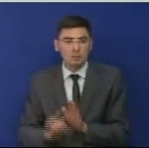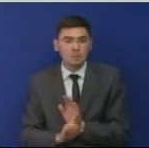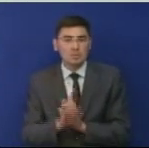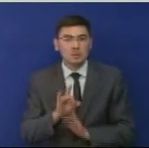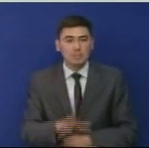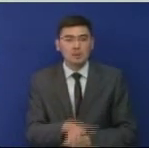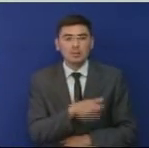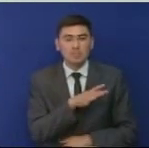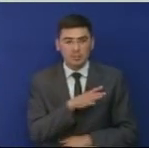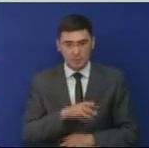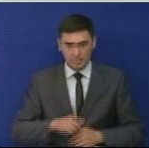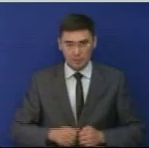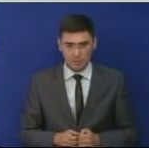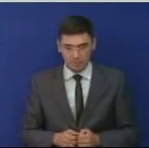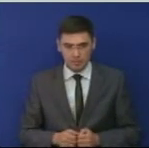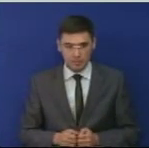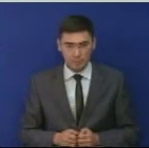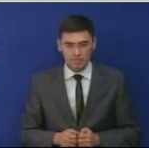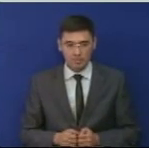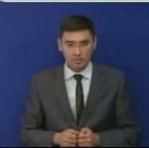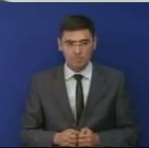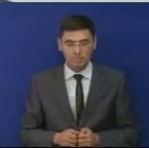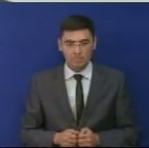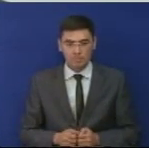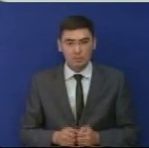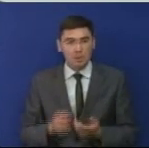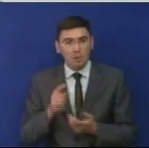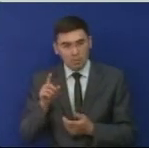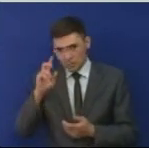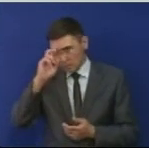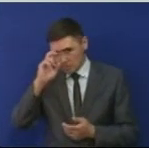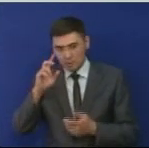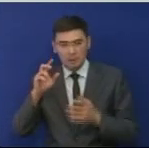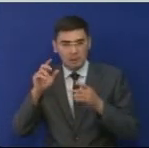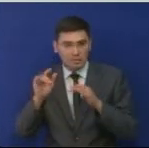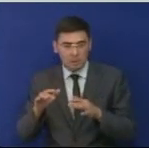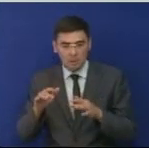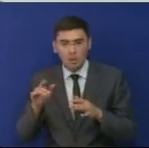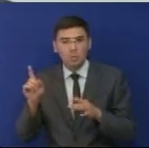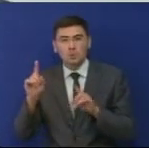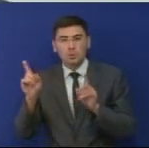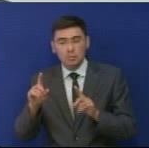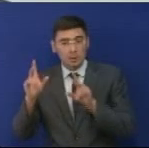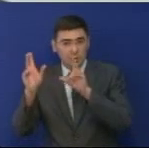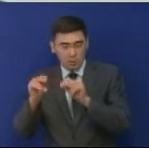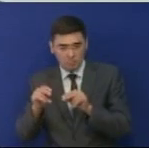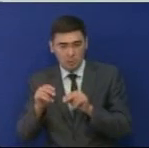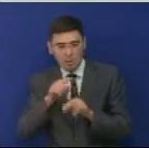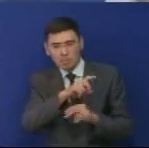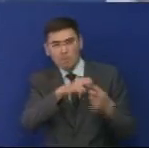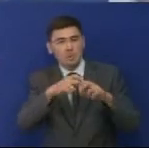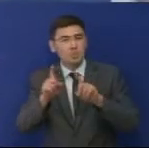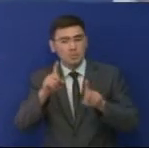Қазақстан алдындағы жалпы тенденцияны түсінетін үлкен саясаткер. Өз елінің алдында нақты проблемалар тұрғанын ол жақсы